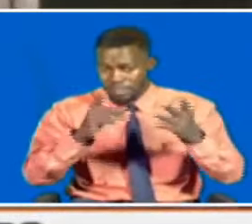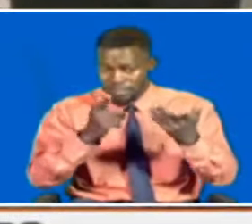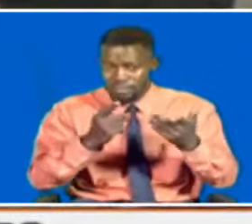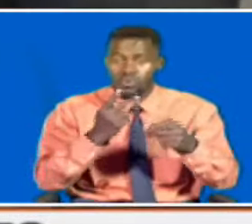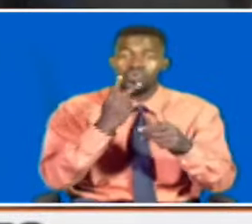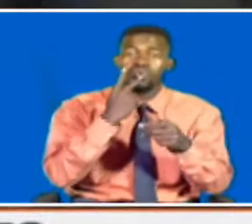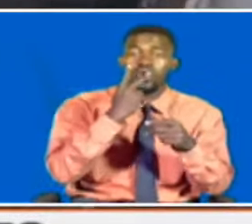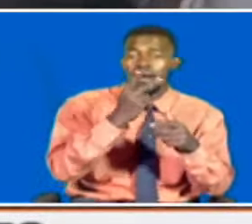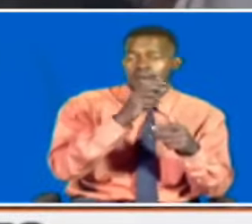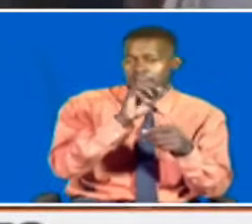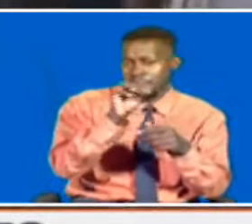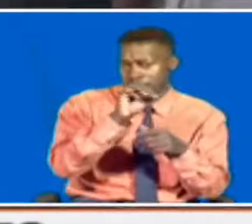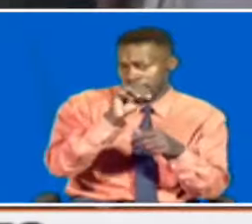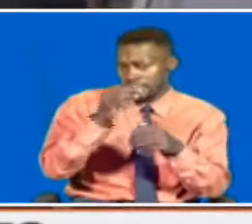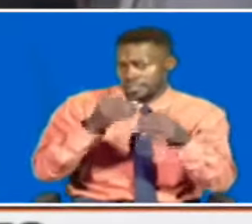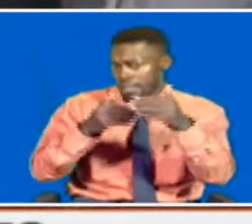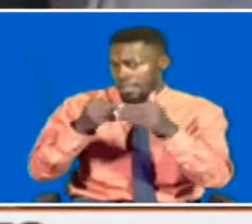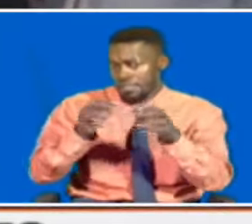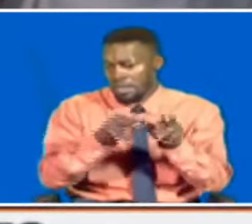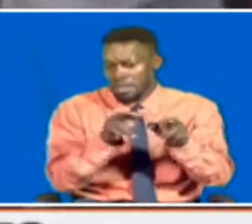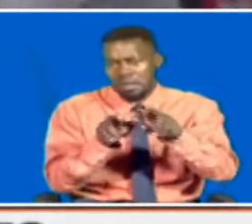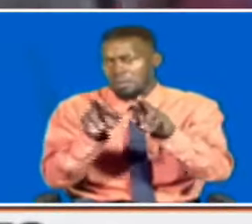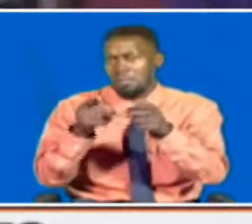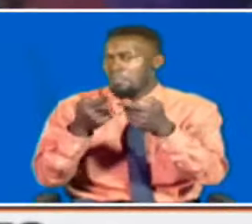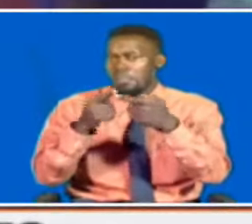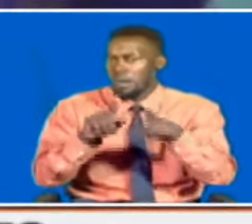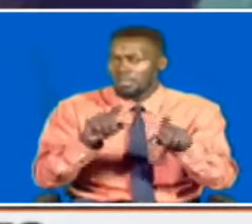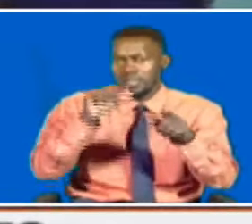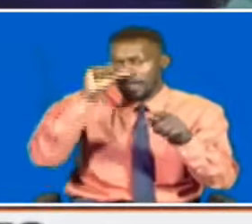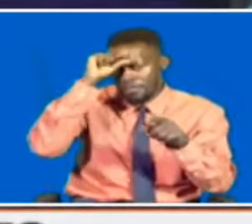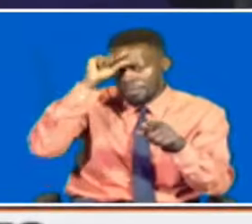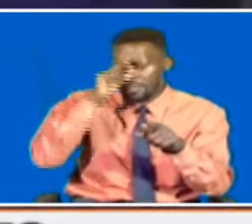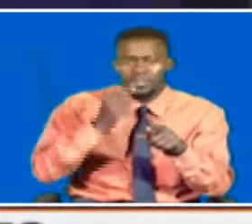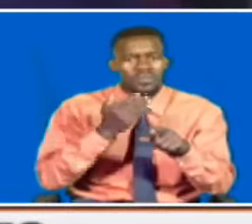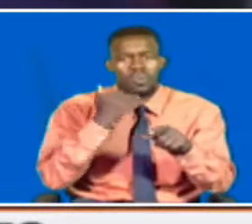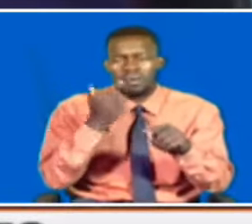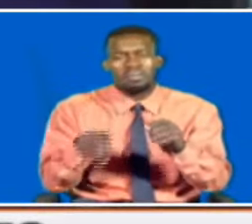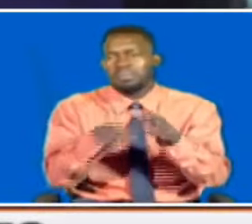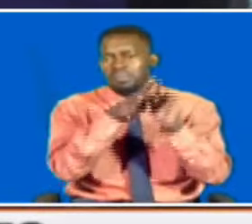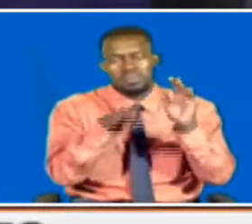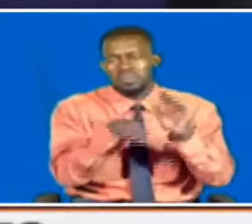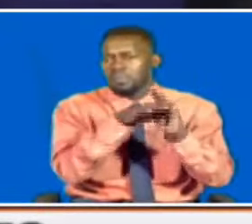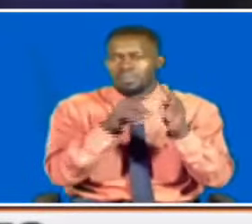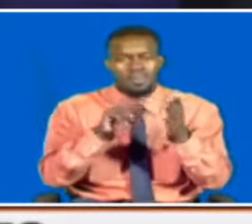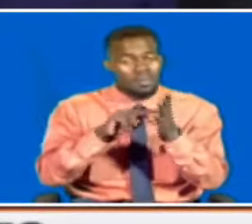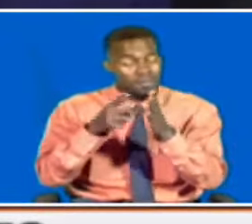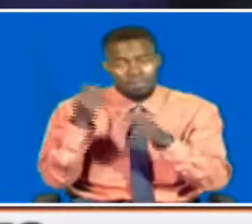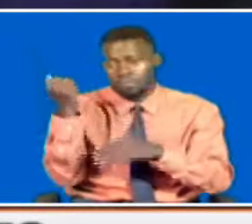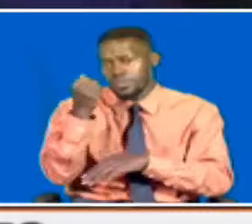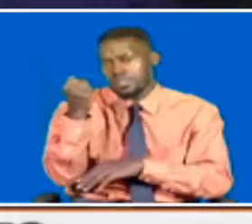na mtu ngong, wametakiwa wahame, jambo ambalo wanadai kwamba ni siasa.